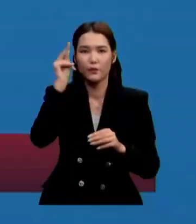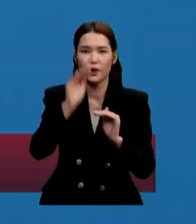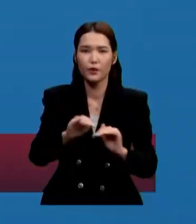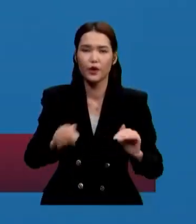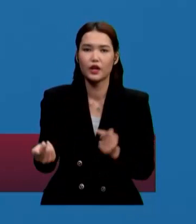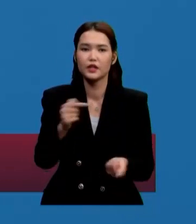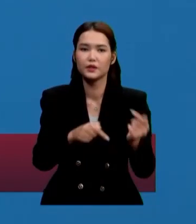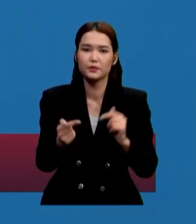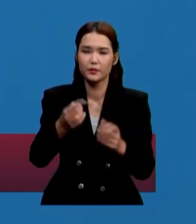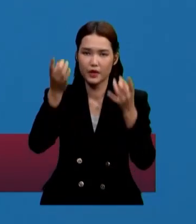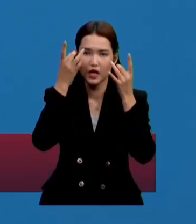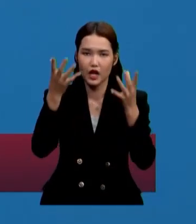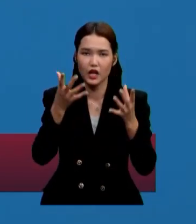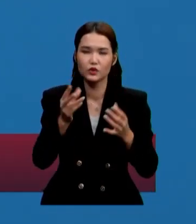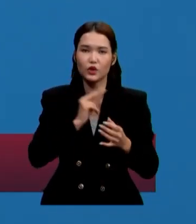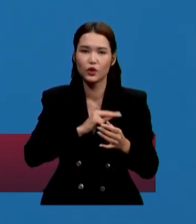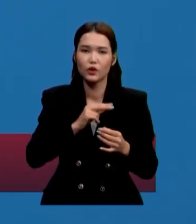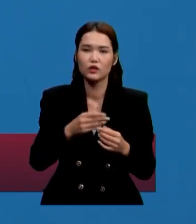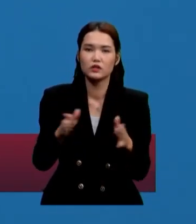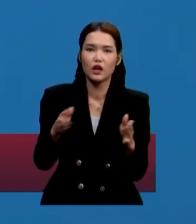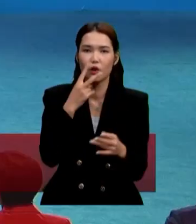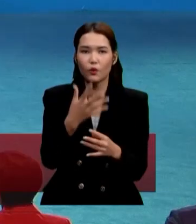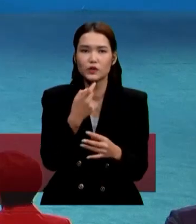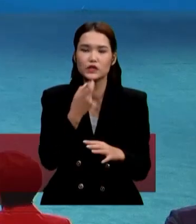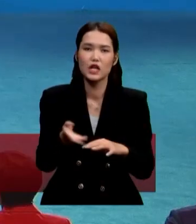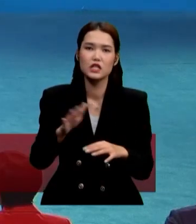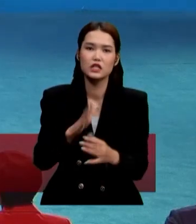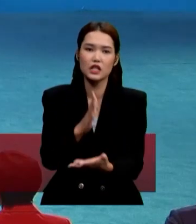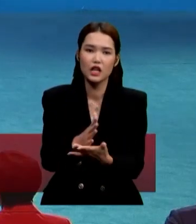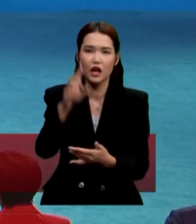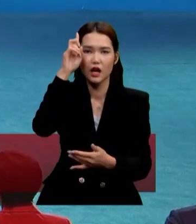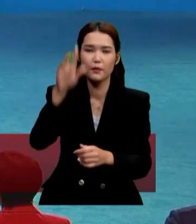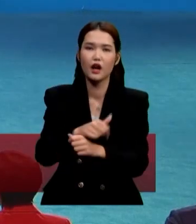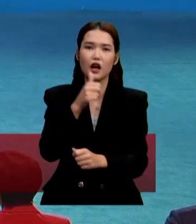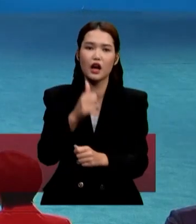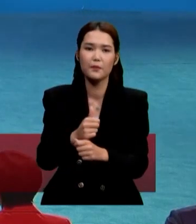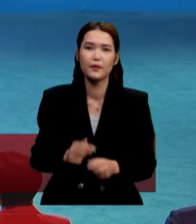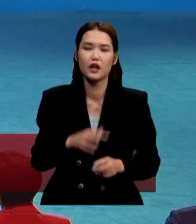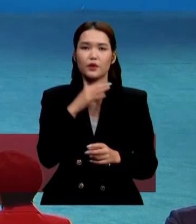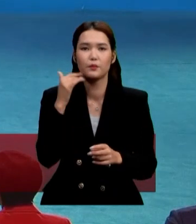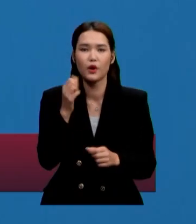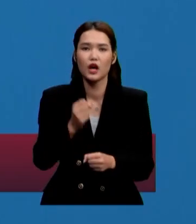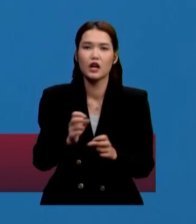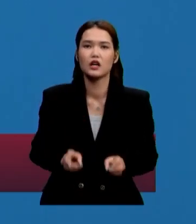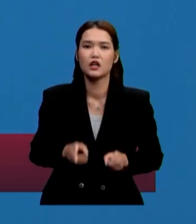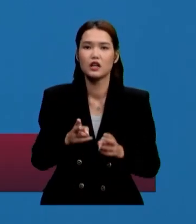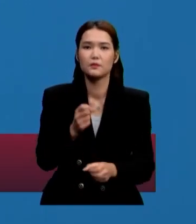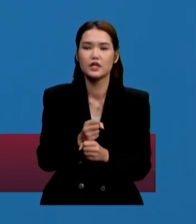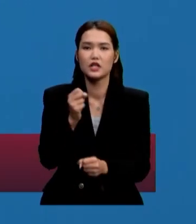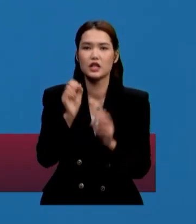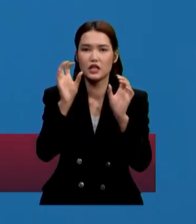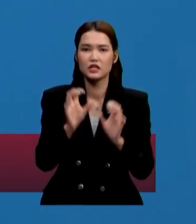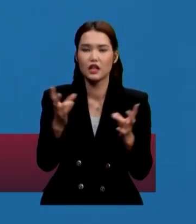бір-біріне әлімжеттік тіпті зорлық көрсету тыйылмай отыр. Мемлекет басшысы мұндай қылмыс жасағандарды заңмен қатаң жазалау үшін